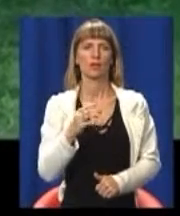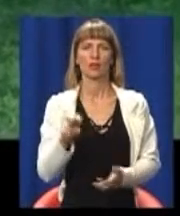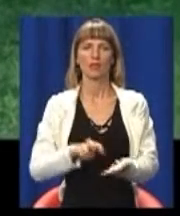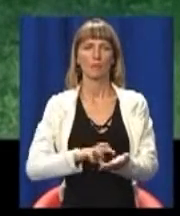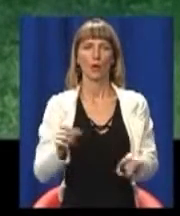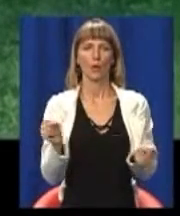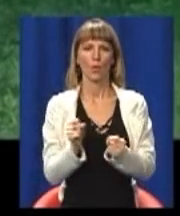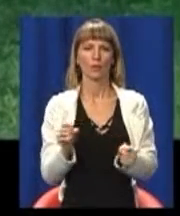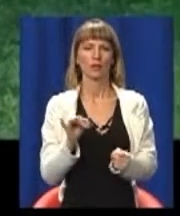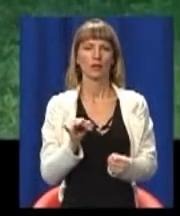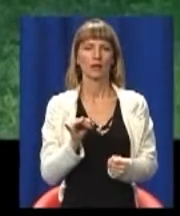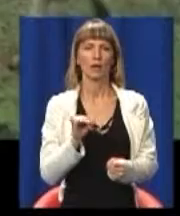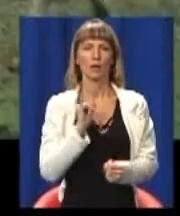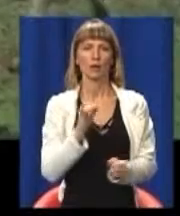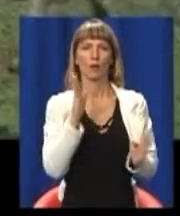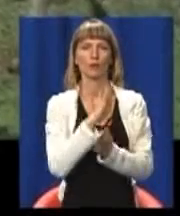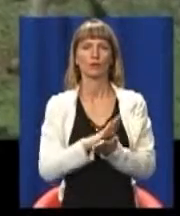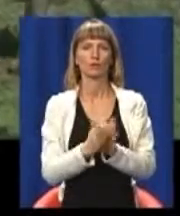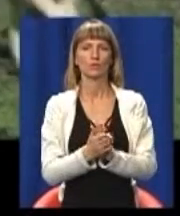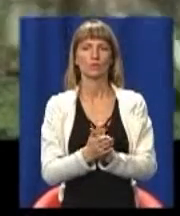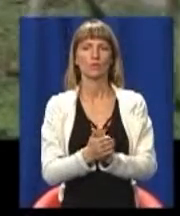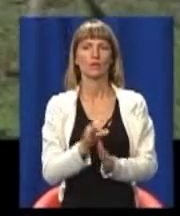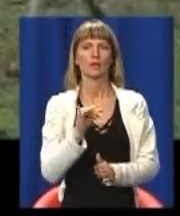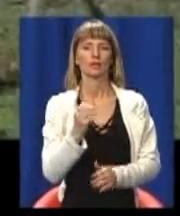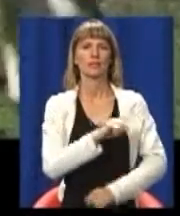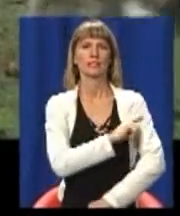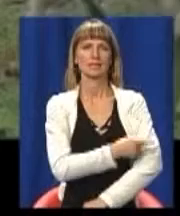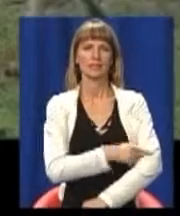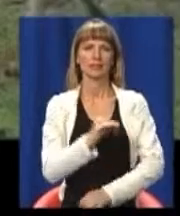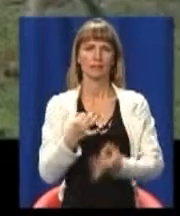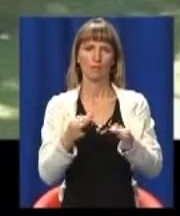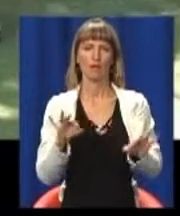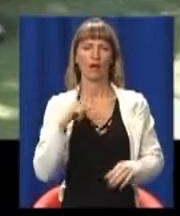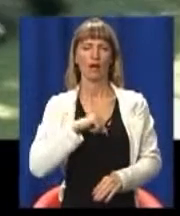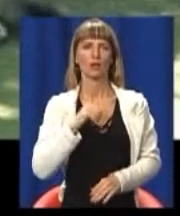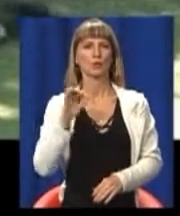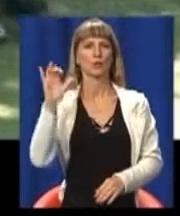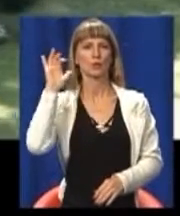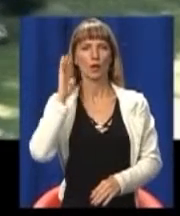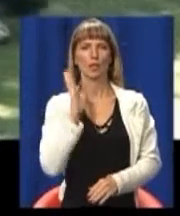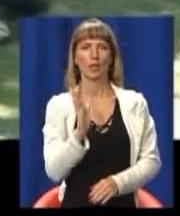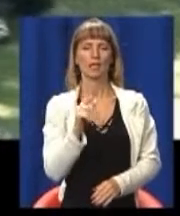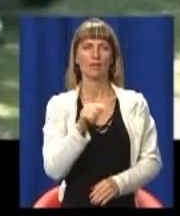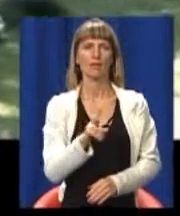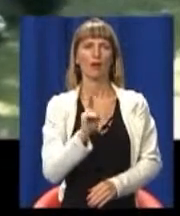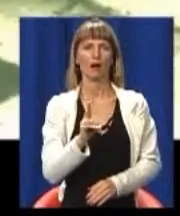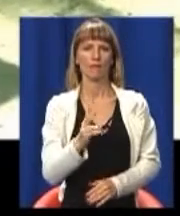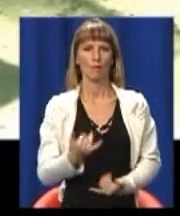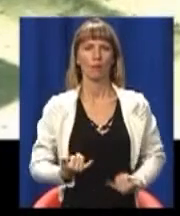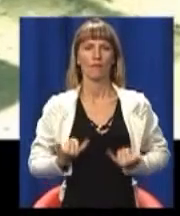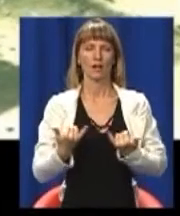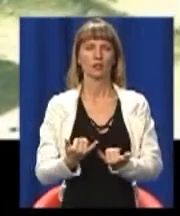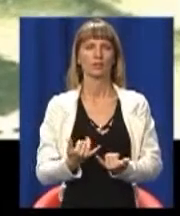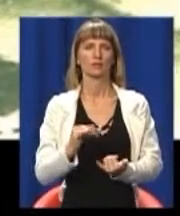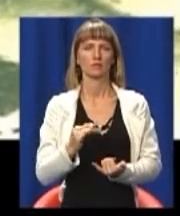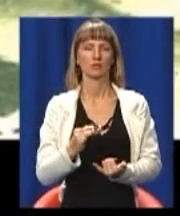і несприятливих погодних умов, володіють сильним і незалежним характером, слухається тільки того, кого поважає, і